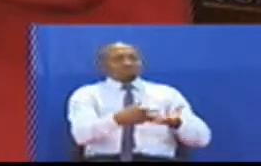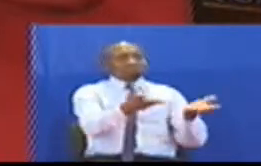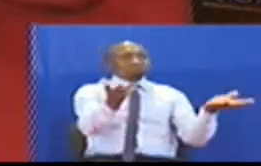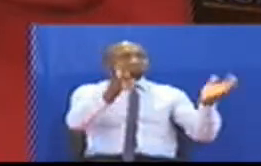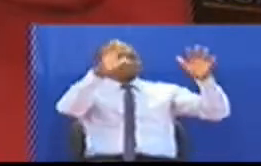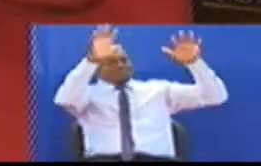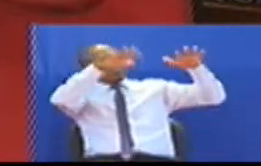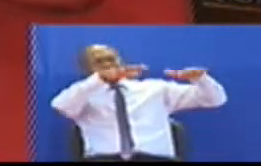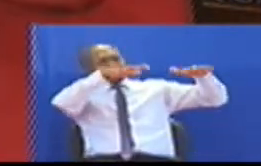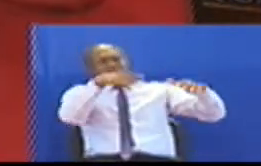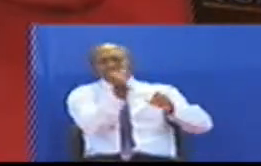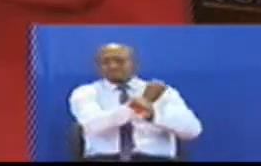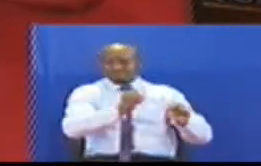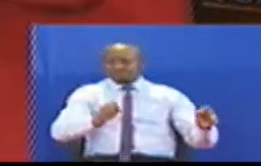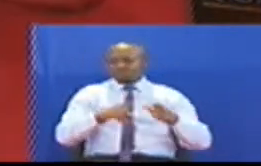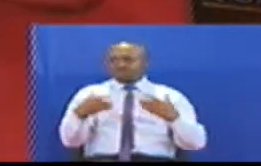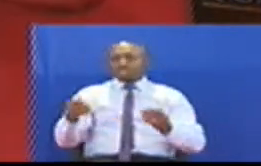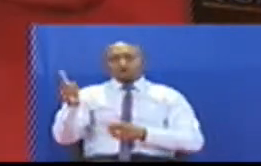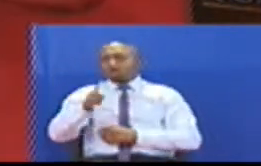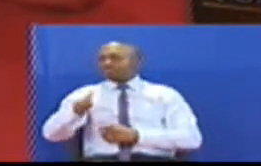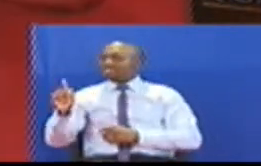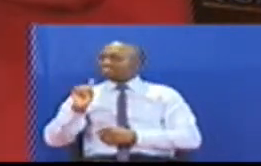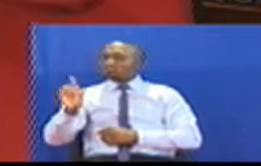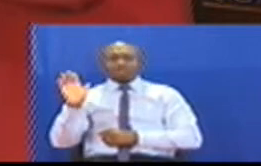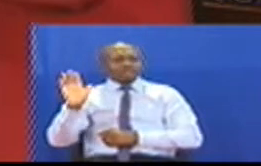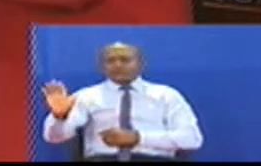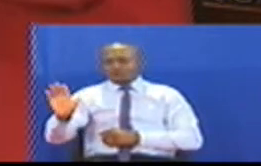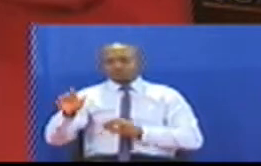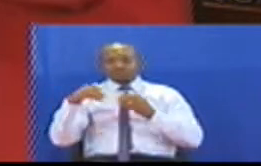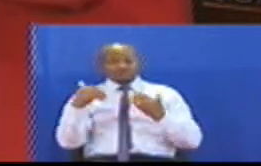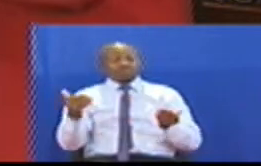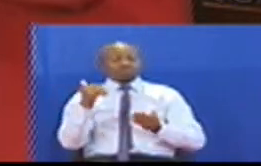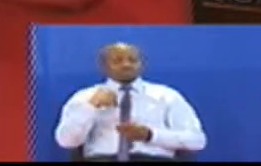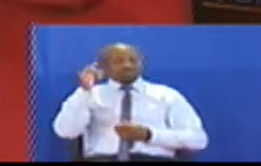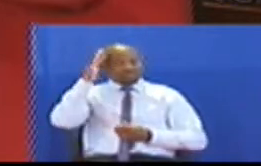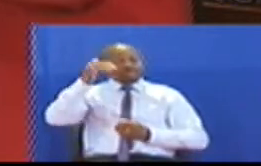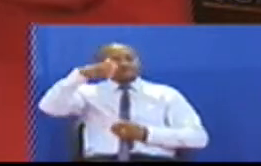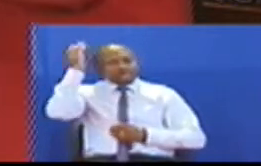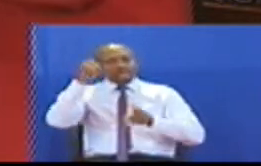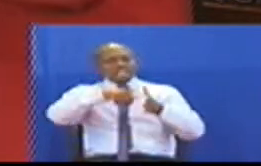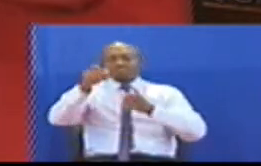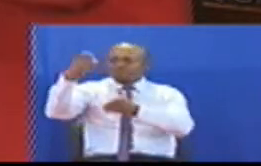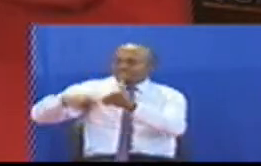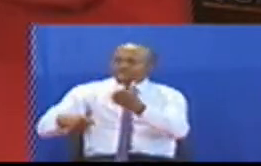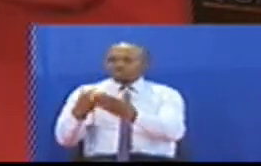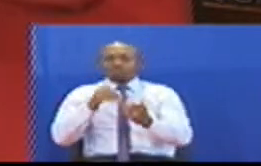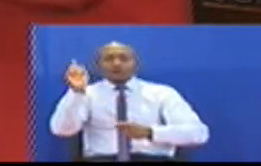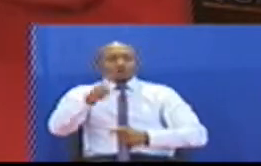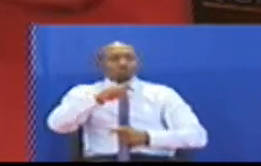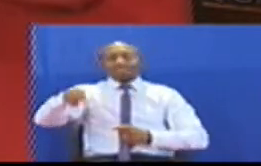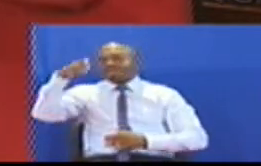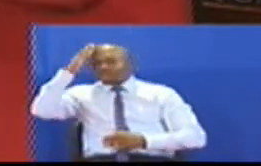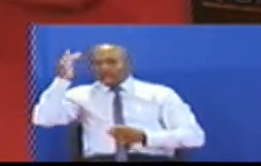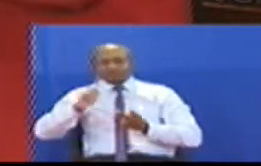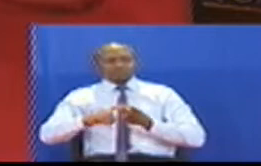mwisho mwezi wa sita. Lakini kosa si la kwao. Kwa msingi huo, toka serikali ilipe fidia, kwa sababu makosa ni ya serikali. Makosa